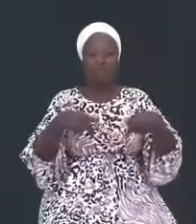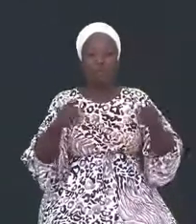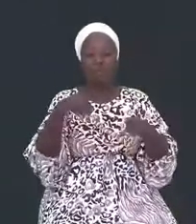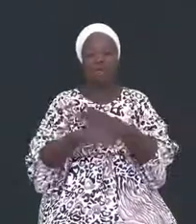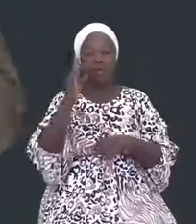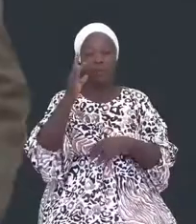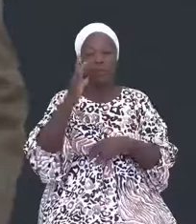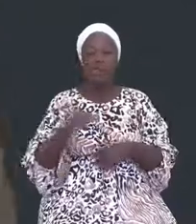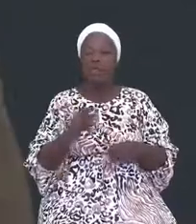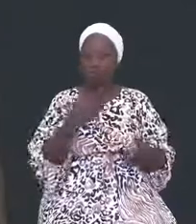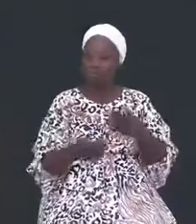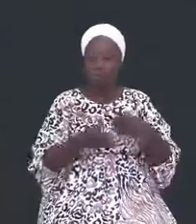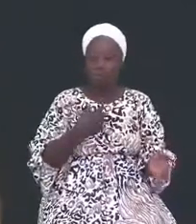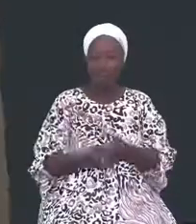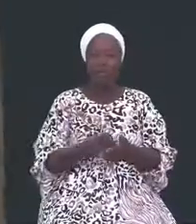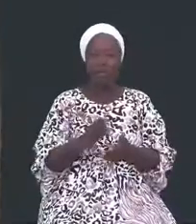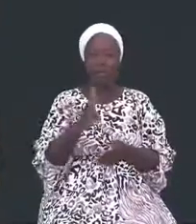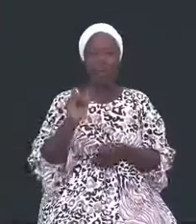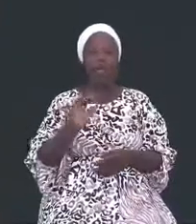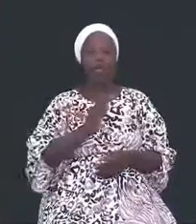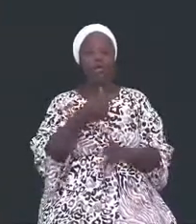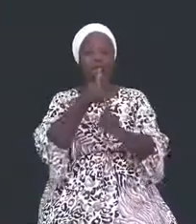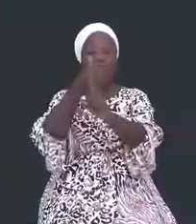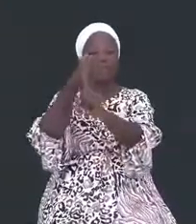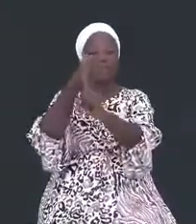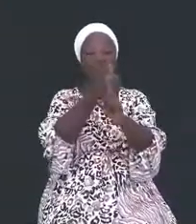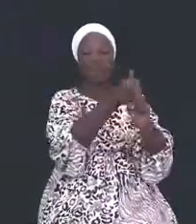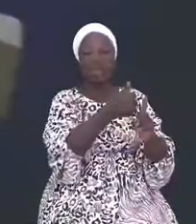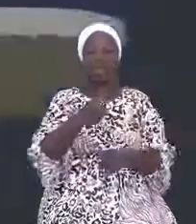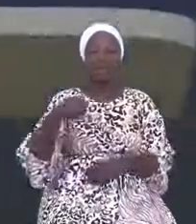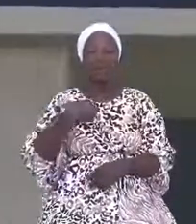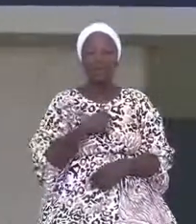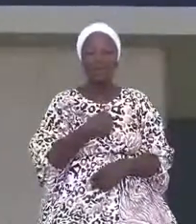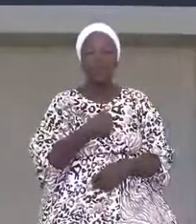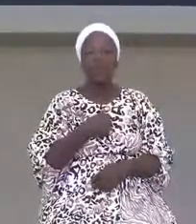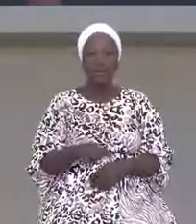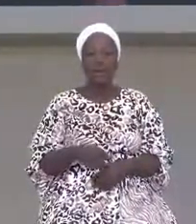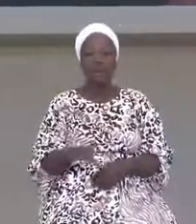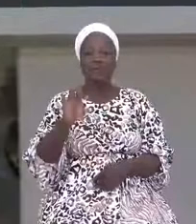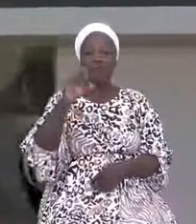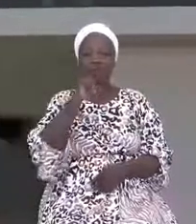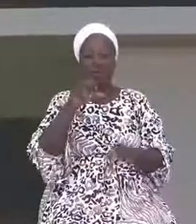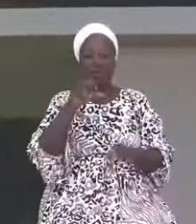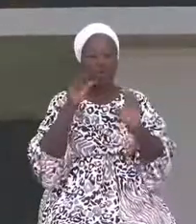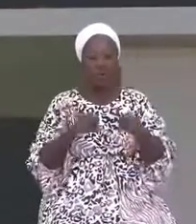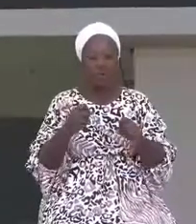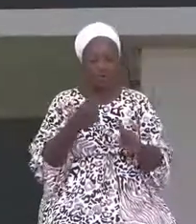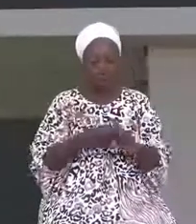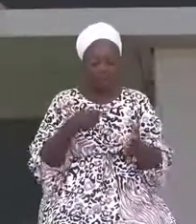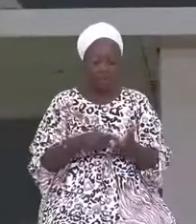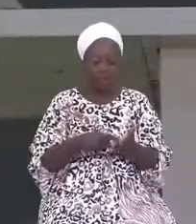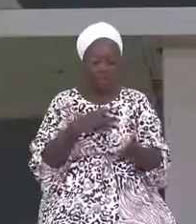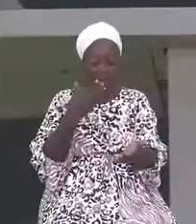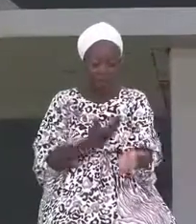ministère, quel que soit ce que nous avons trouvé en nous-mêmes, impossible. À partir de ce matin,